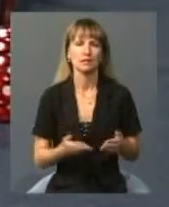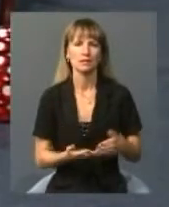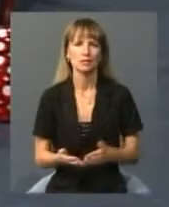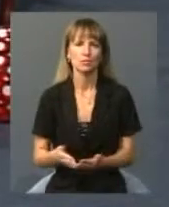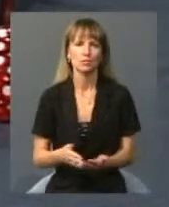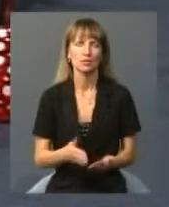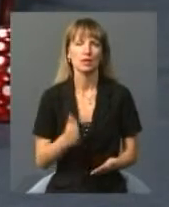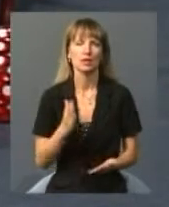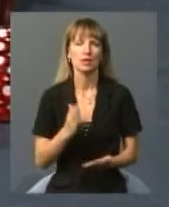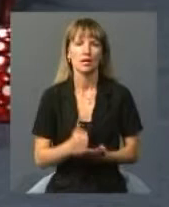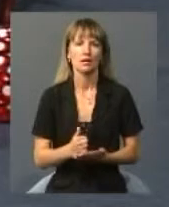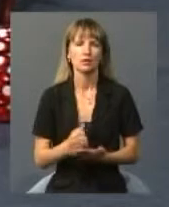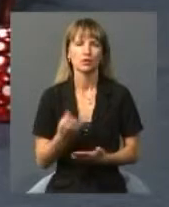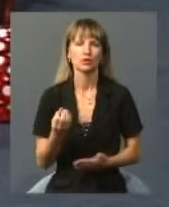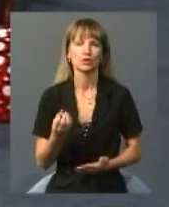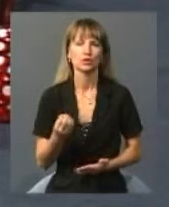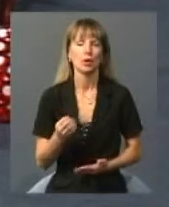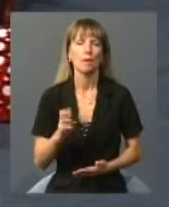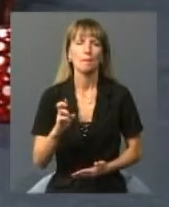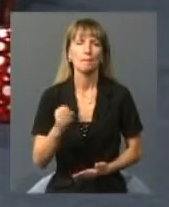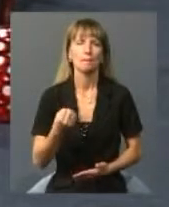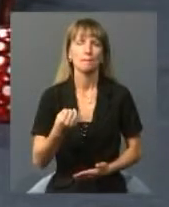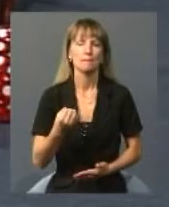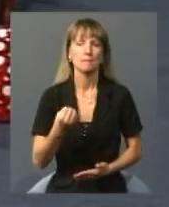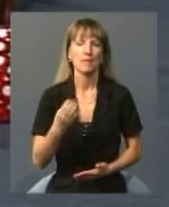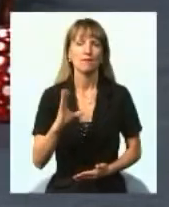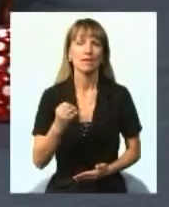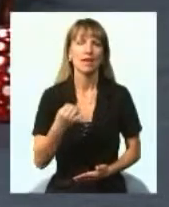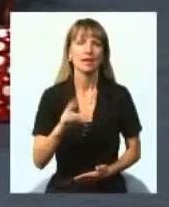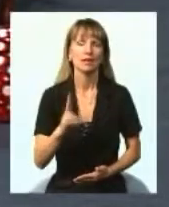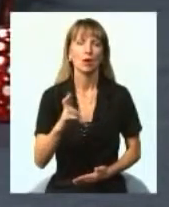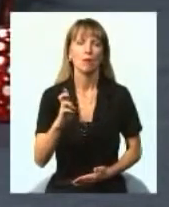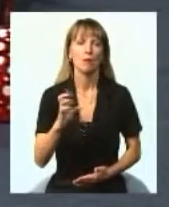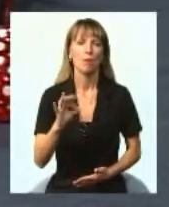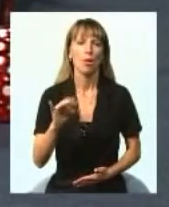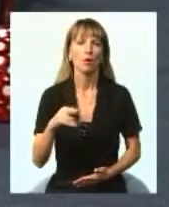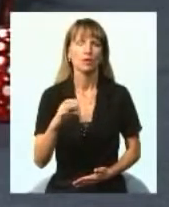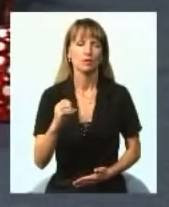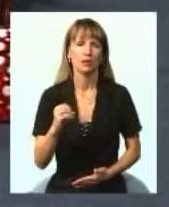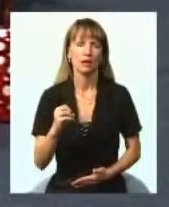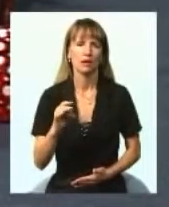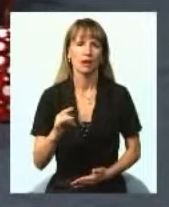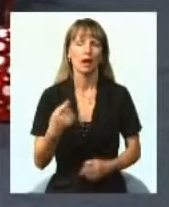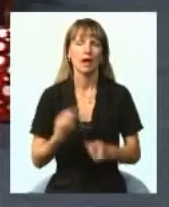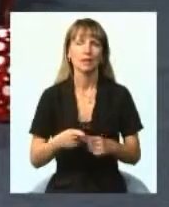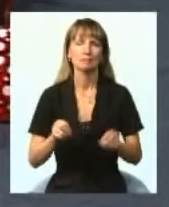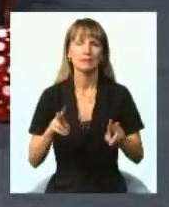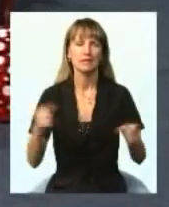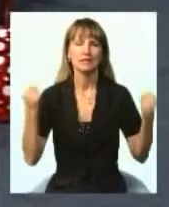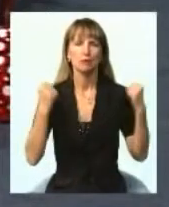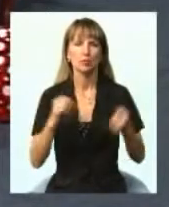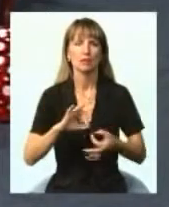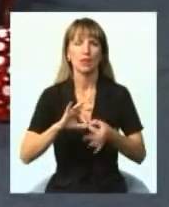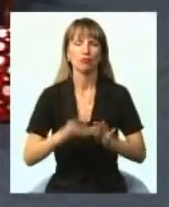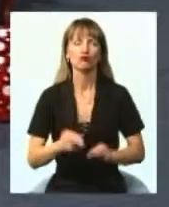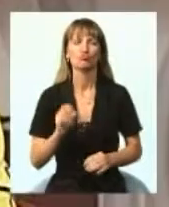мені? Вейкбординг. Так, що ж це за вид спорту, такий вейкбординг? Це спеціальний вид спорту, це набагато